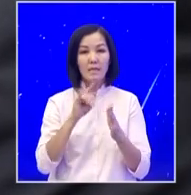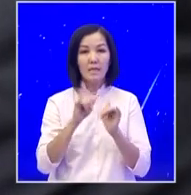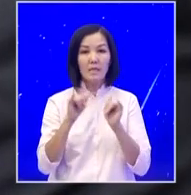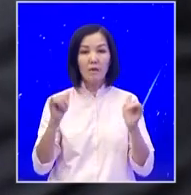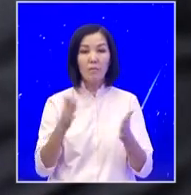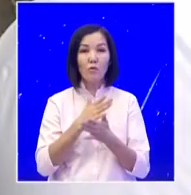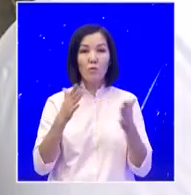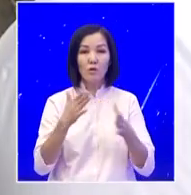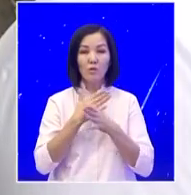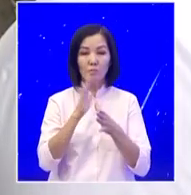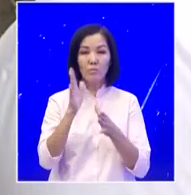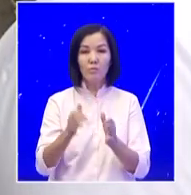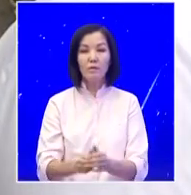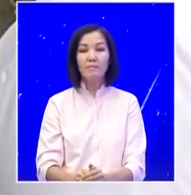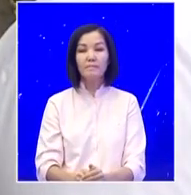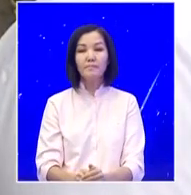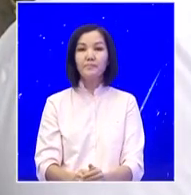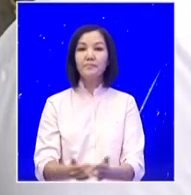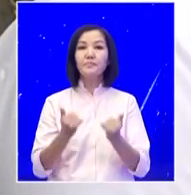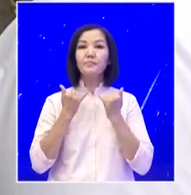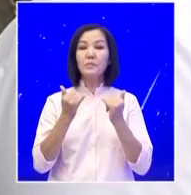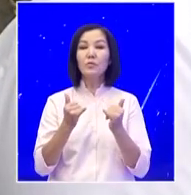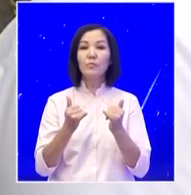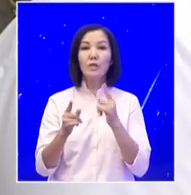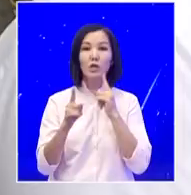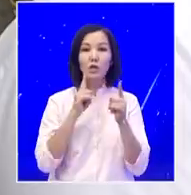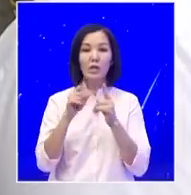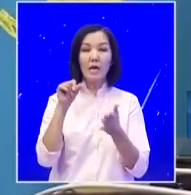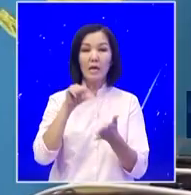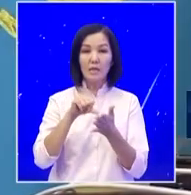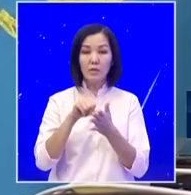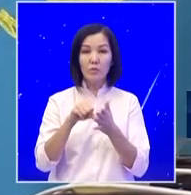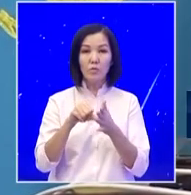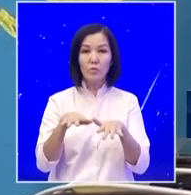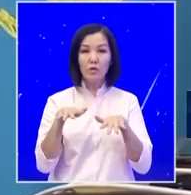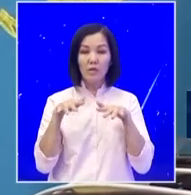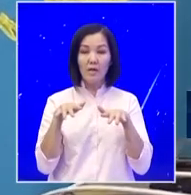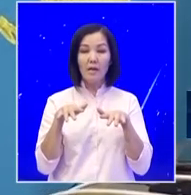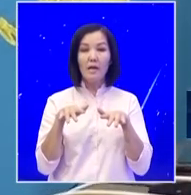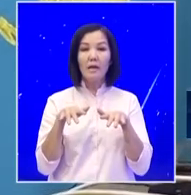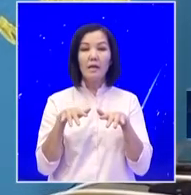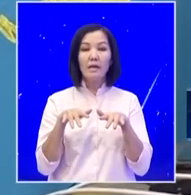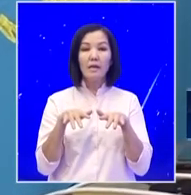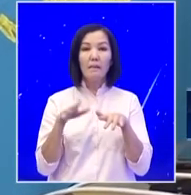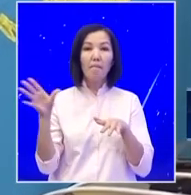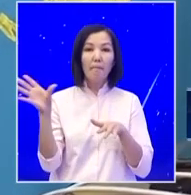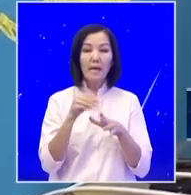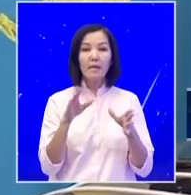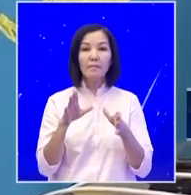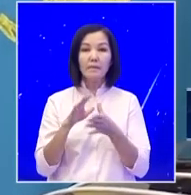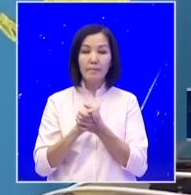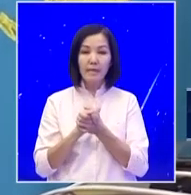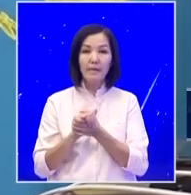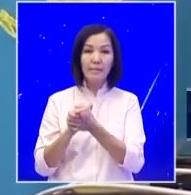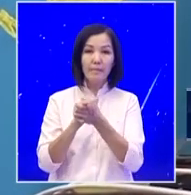себеп екенін жеткізді. Құрметті актив жиынына қатысушылар, біз ел игілігі үшін бір жағадан бас, бір жерінен